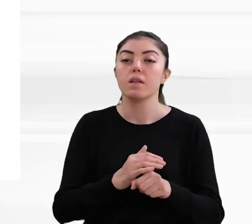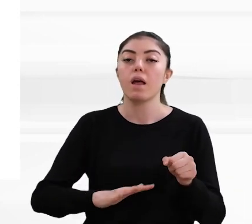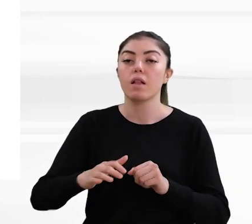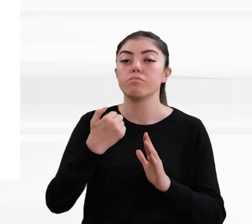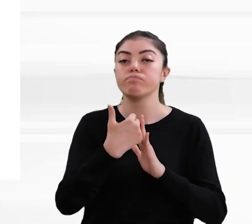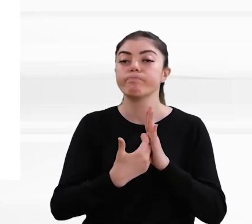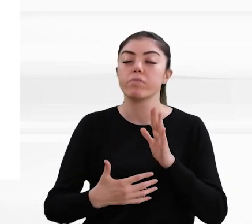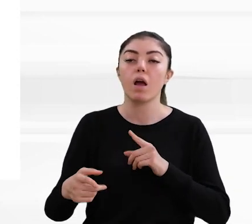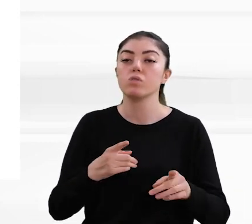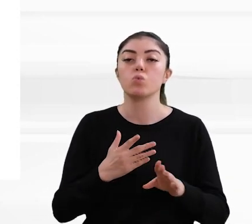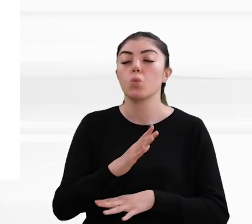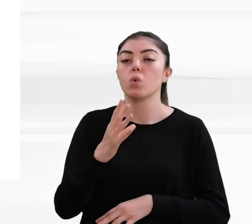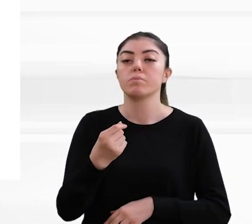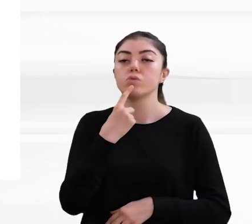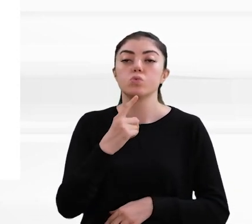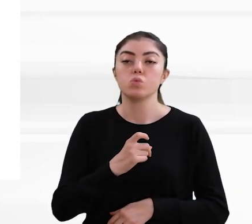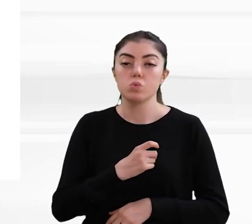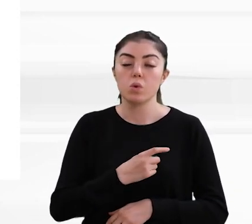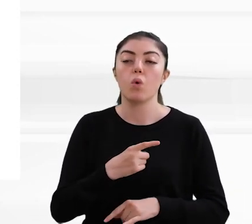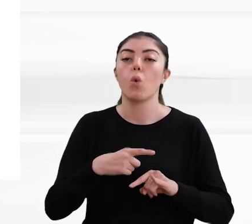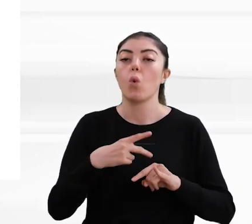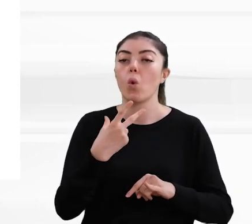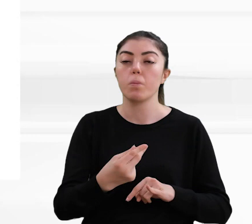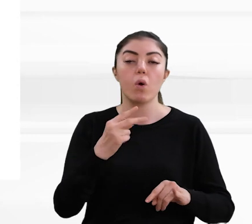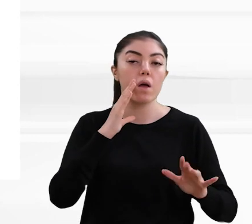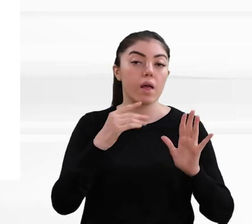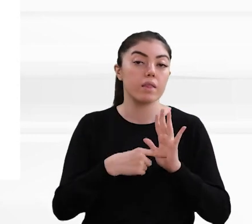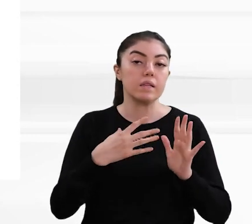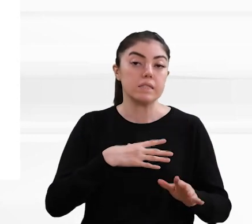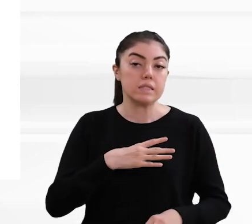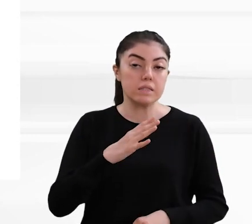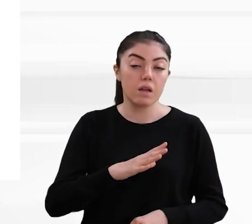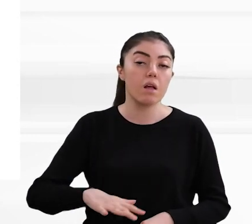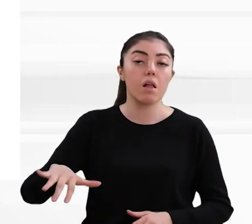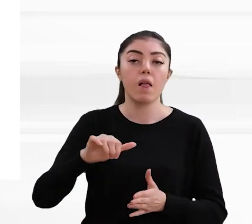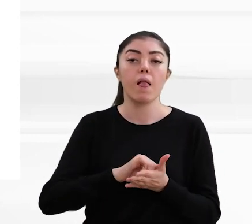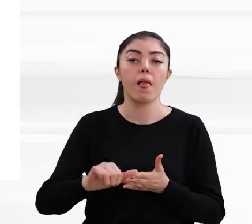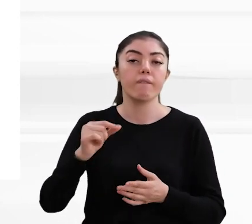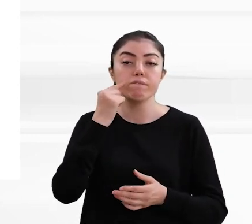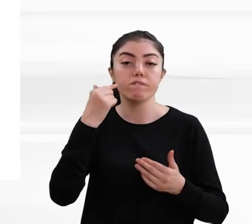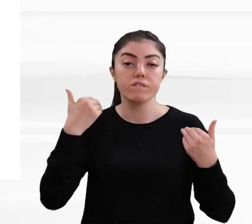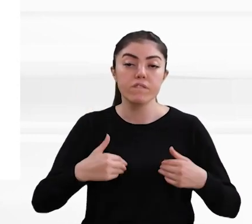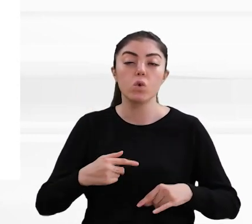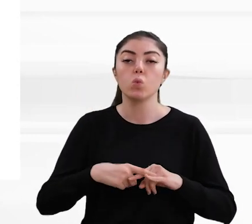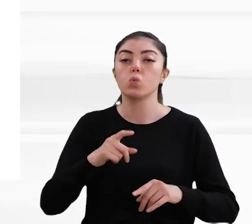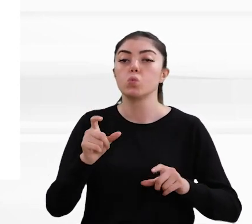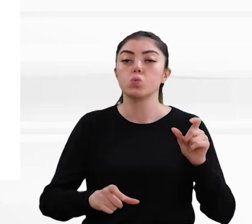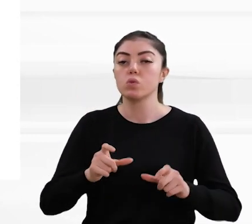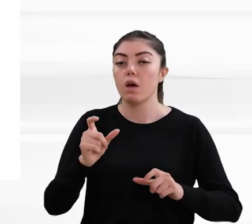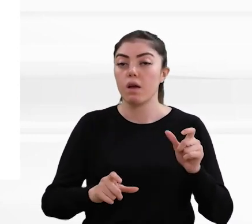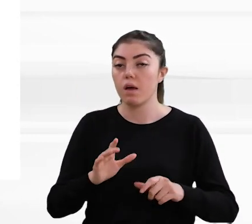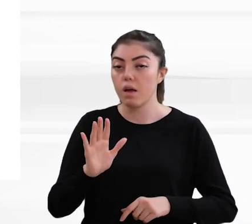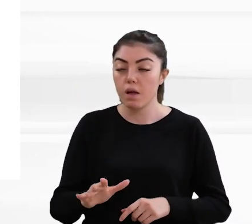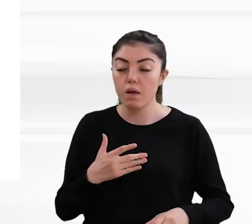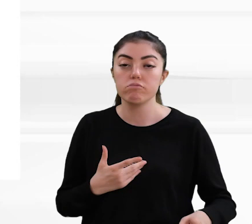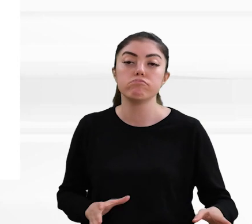yinelemelerden hangileri doğrudur bir hormonun etki gösterebilmesi için tüm vücut hücrelerinde